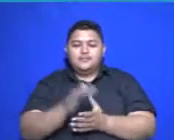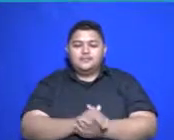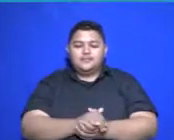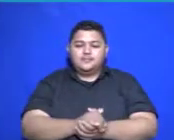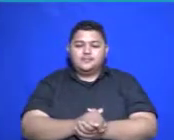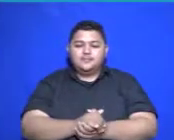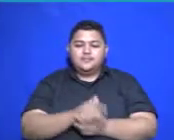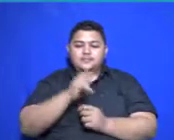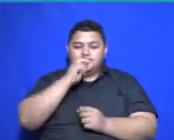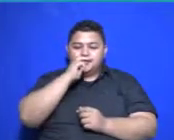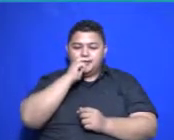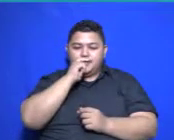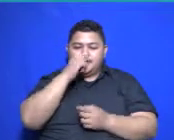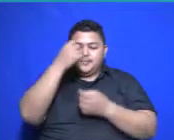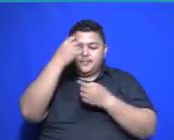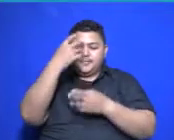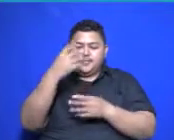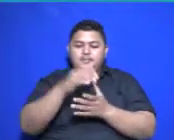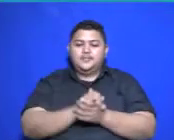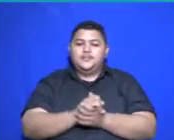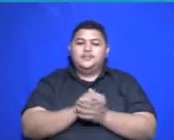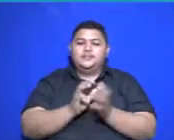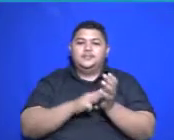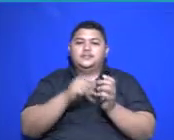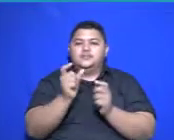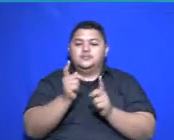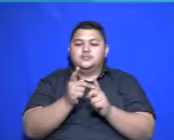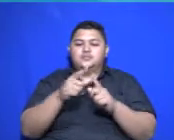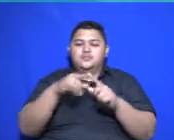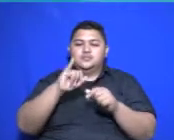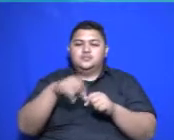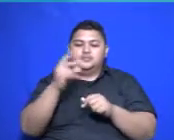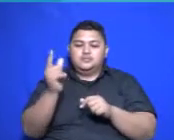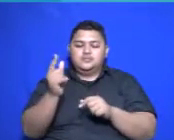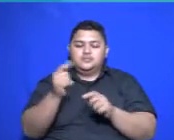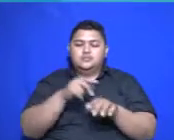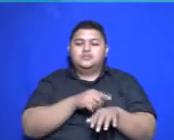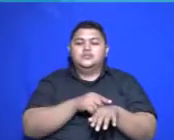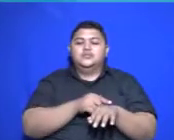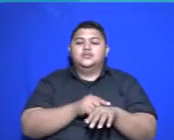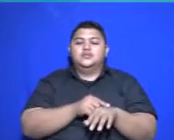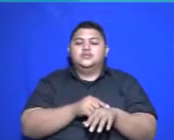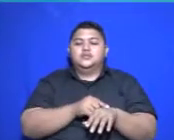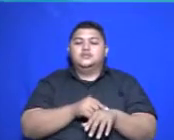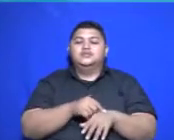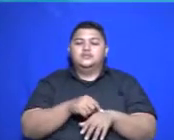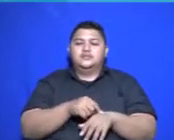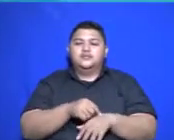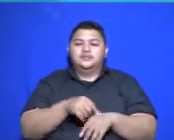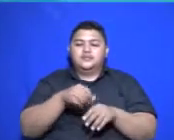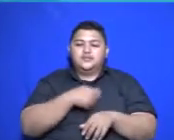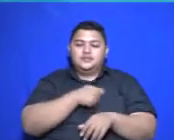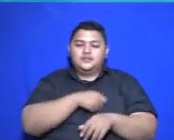saya adalah Bapak Profesor Dr. Muhajir Effendi, Menteri Pendidikan dan Kebudayaan Republik Indonesia. Selamat siang,